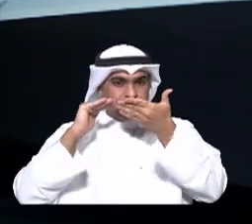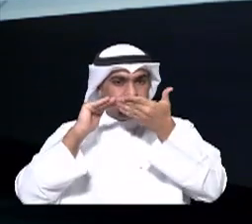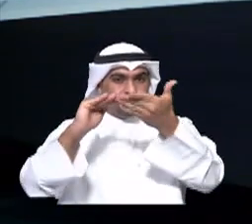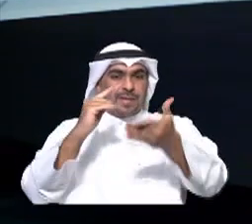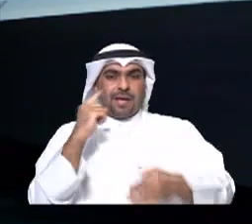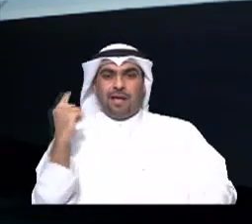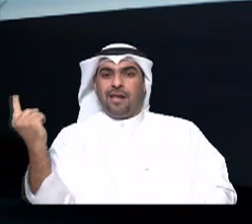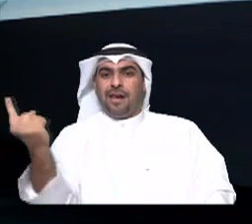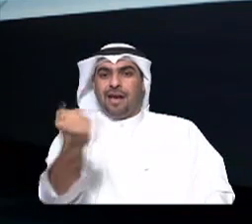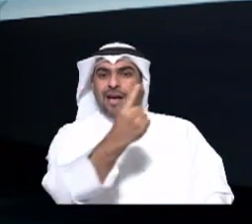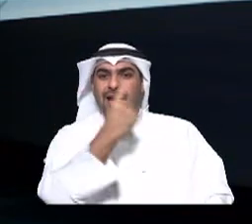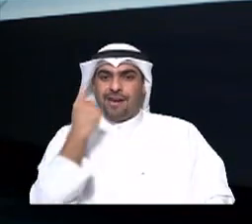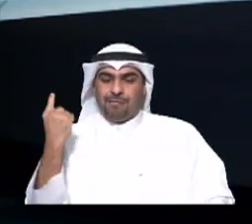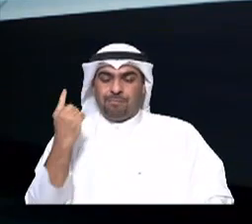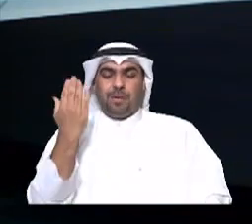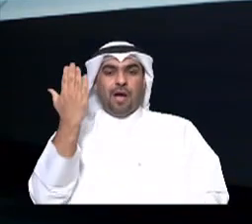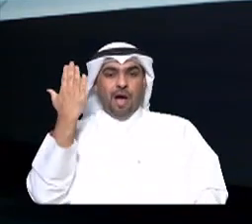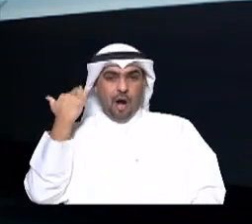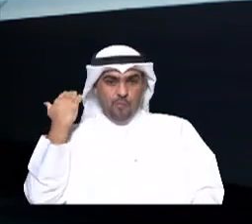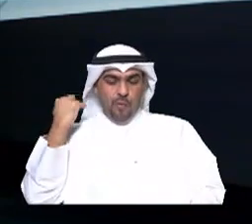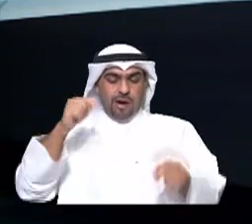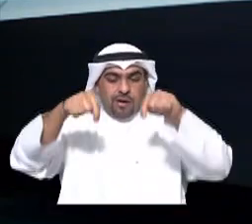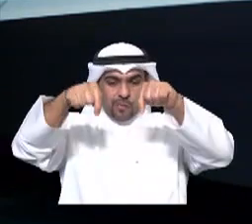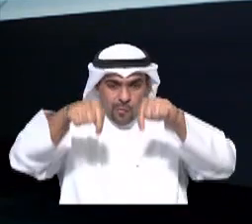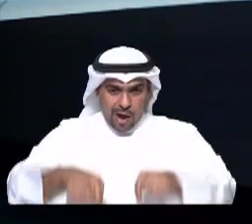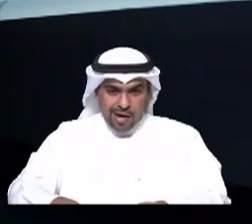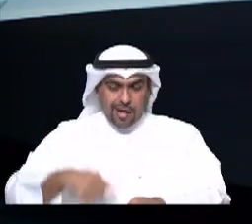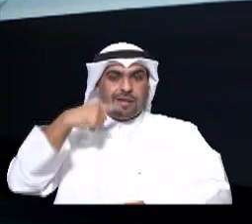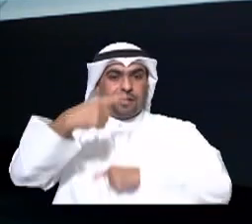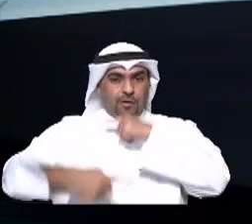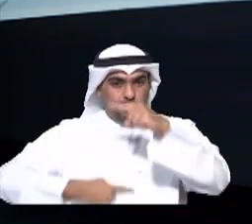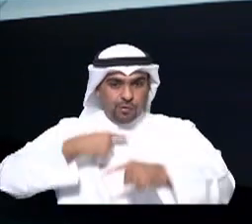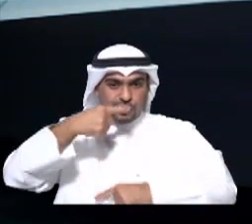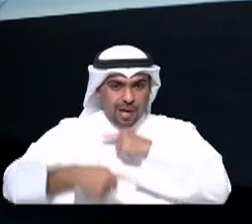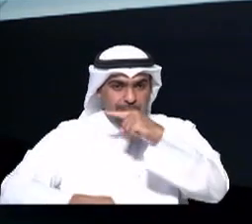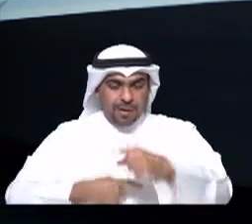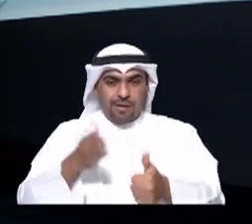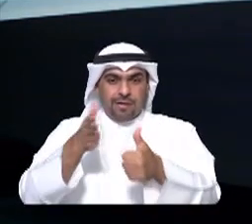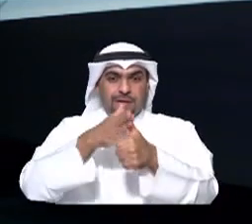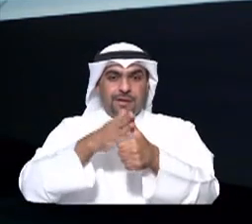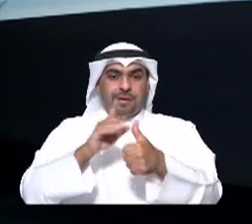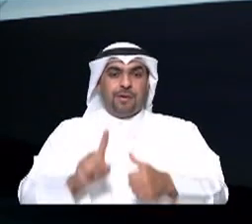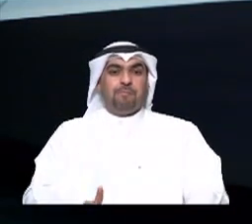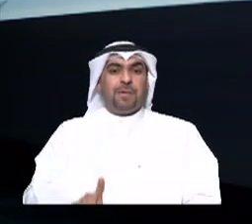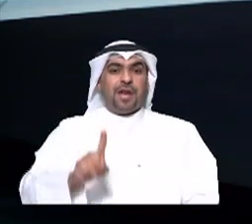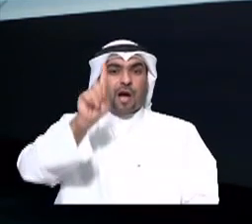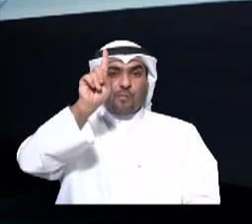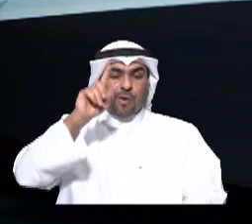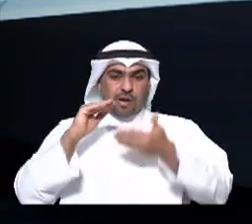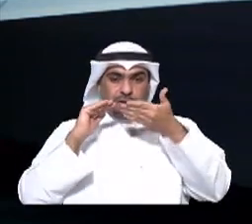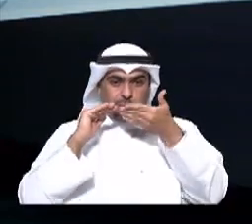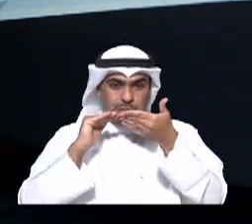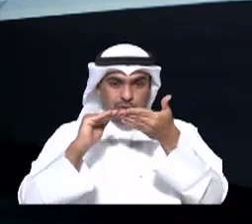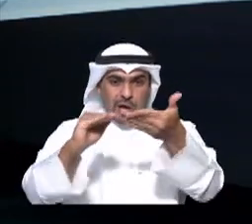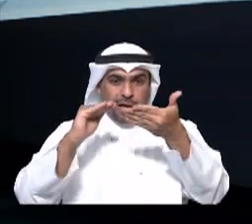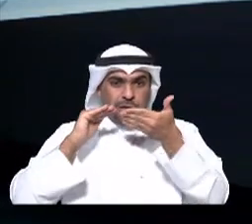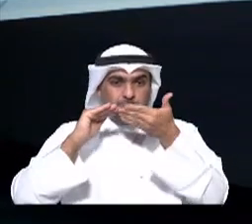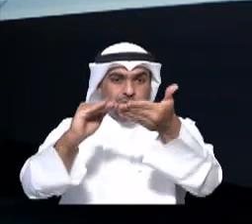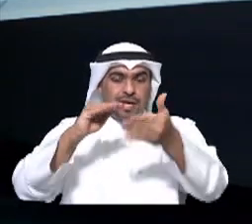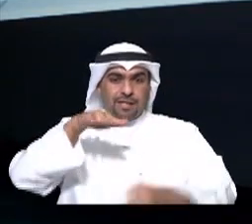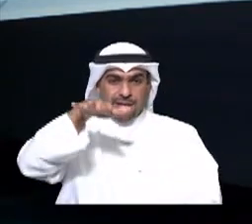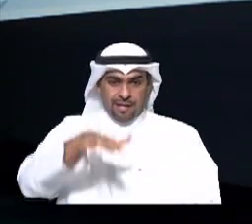فقد كانت ولا زالت رائدة في العمل الإنساني وفي طليعة الدول المقدمة للمساعدات الإنسانية